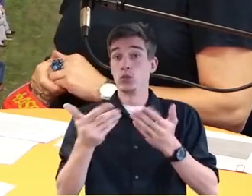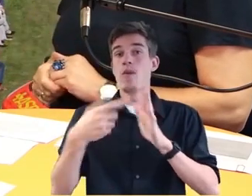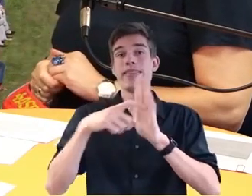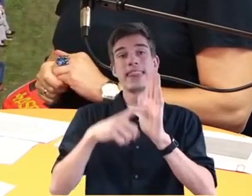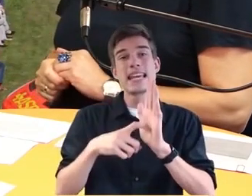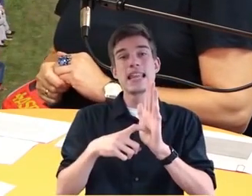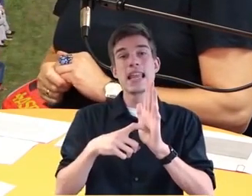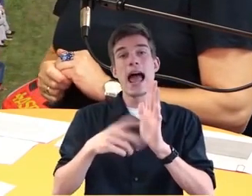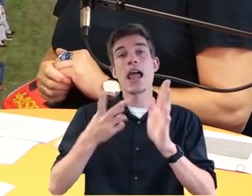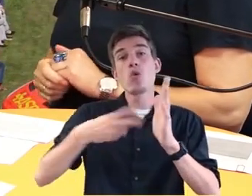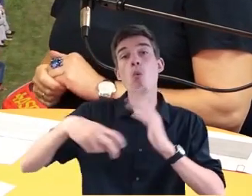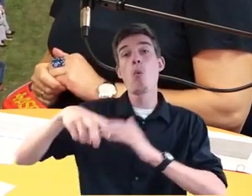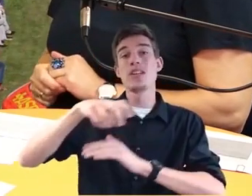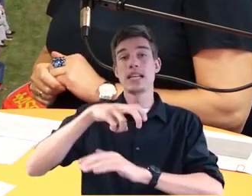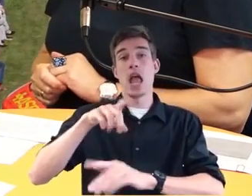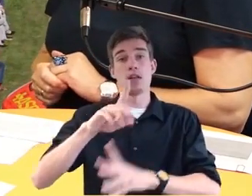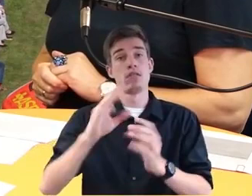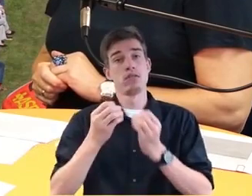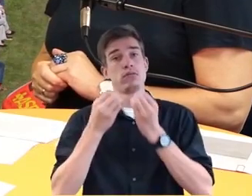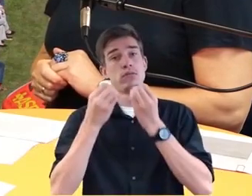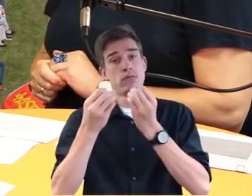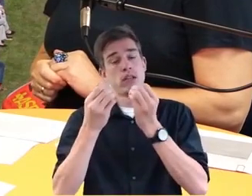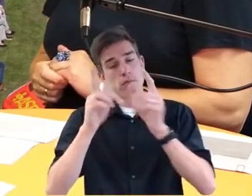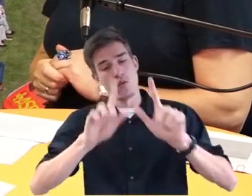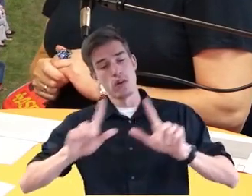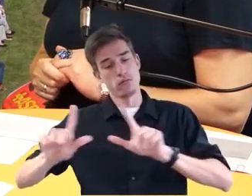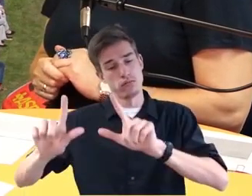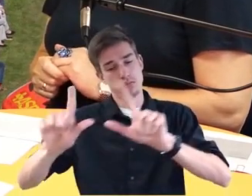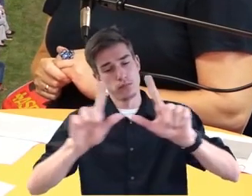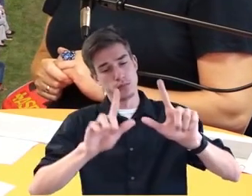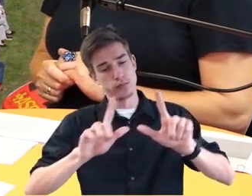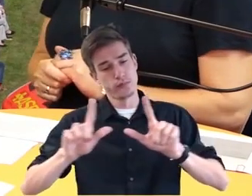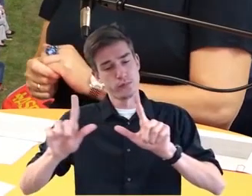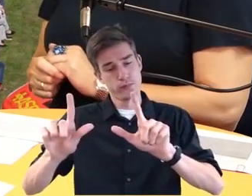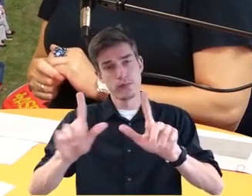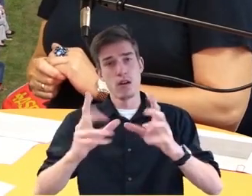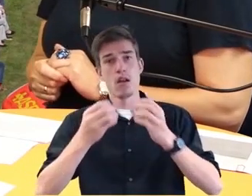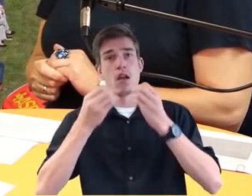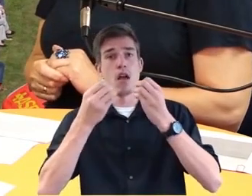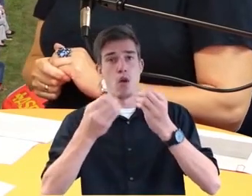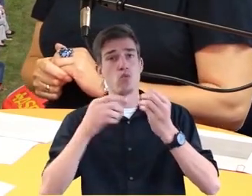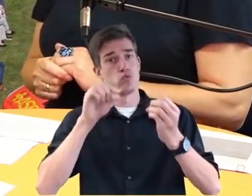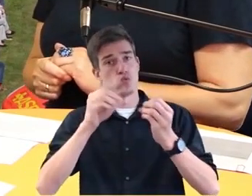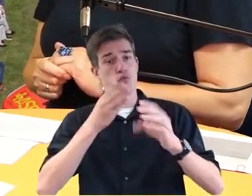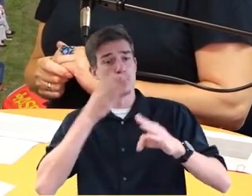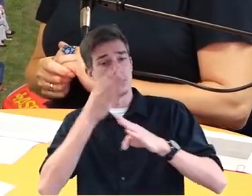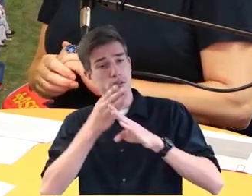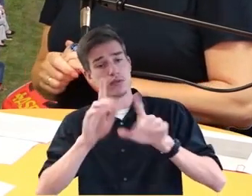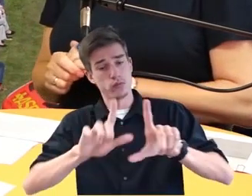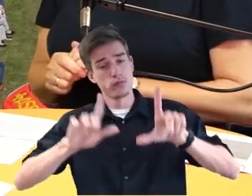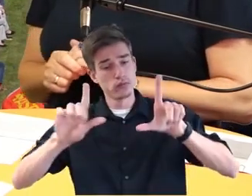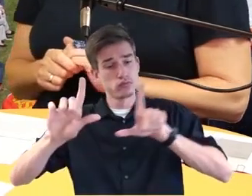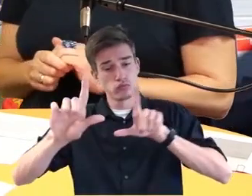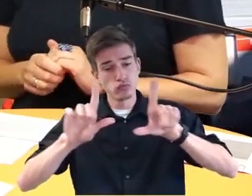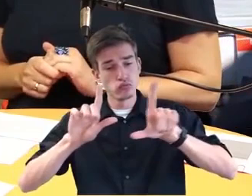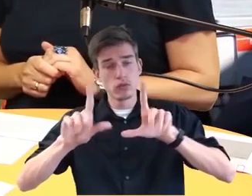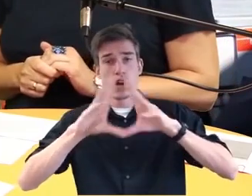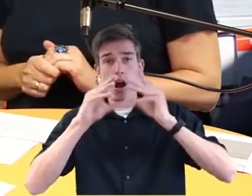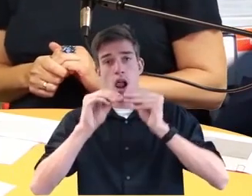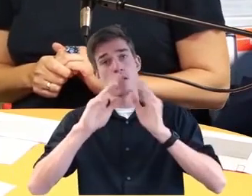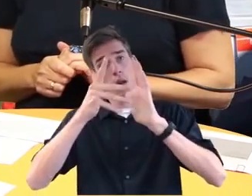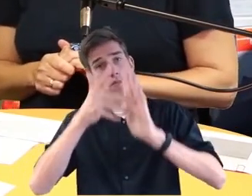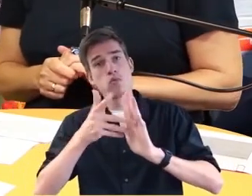digitalen Rundgang jetzt durch das LF, CAT-S, wie es kurz heißt, irgendwie machen können, Löschgruppenfahrzeug